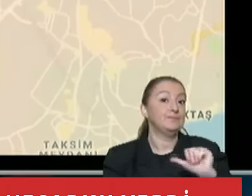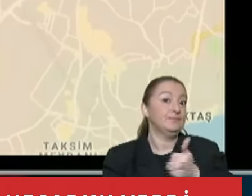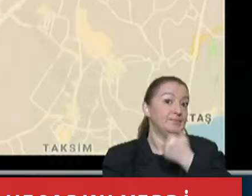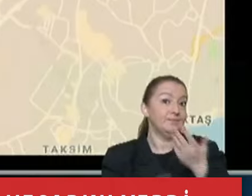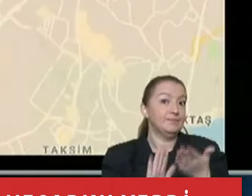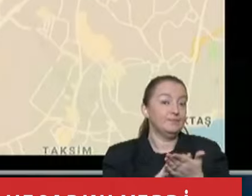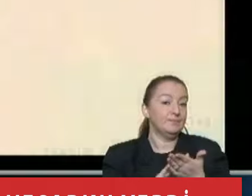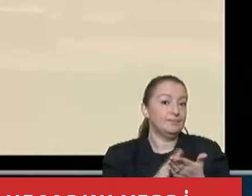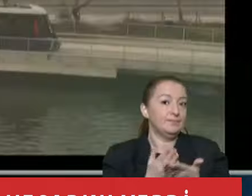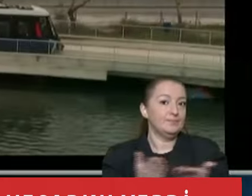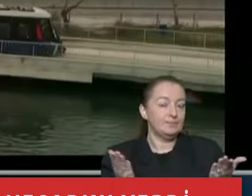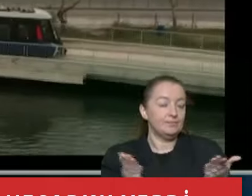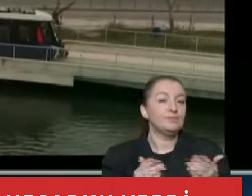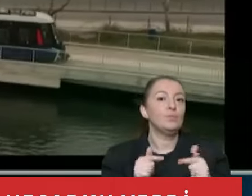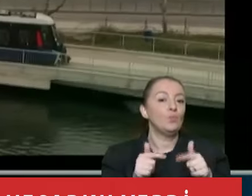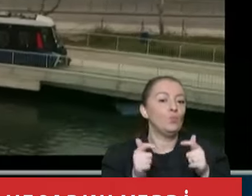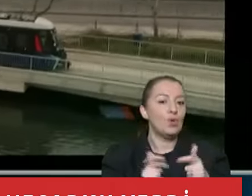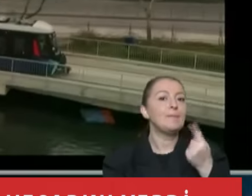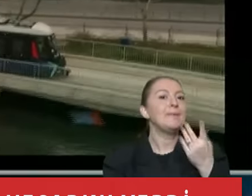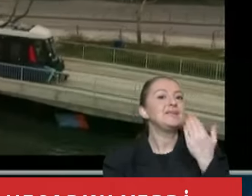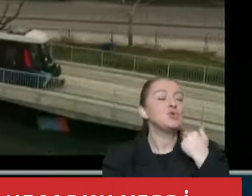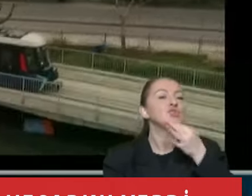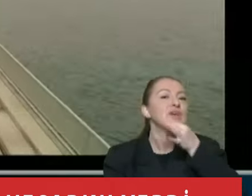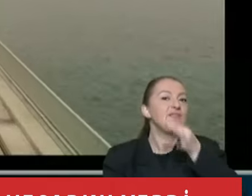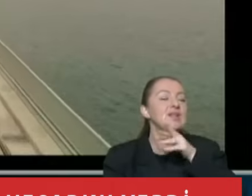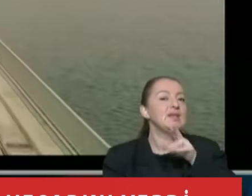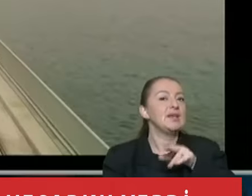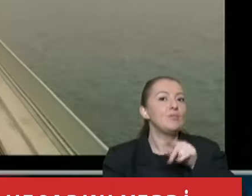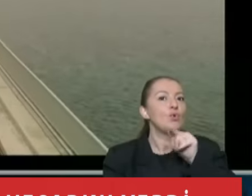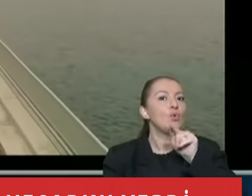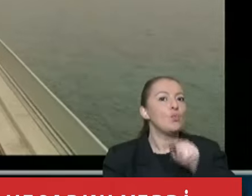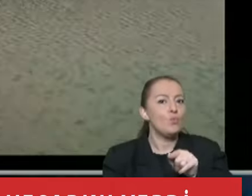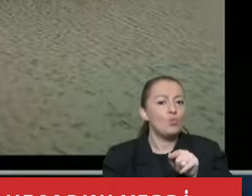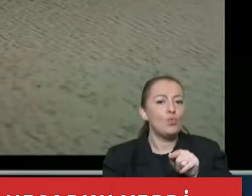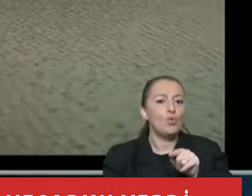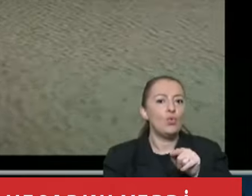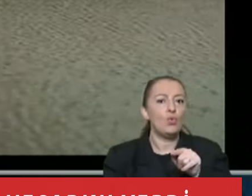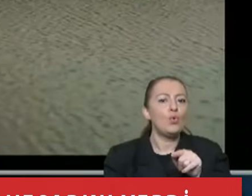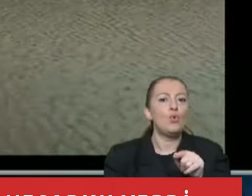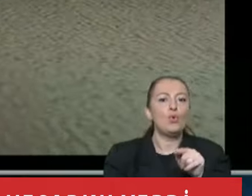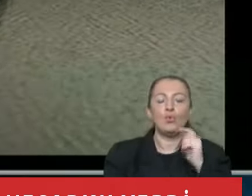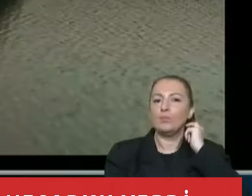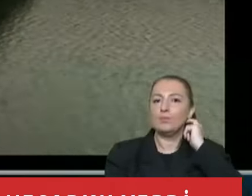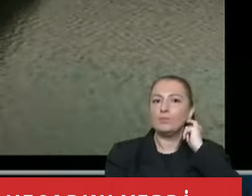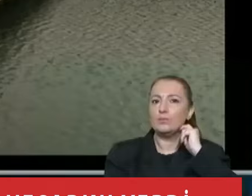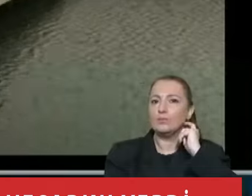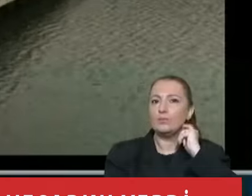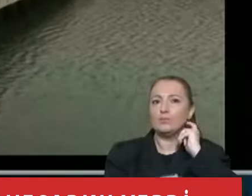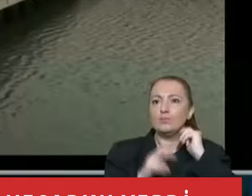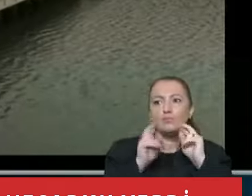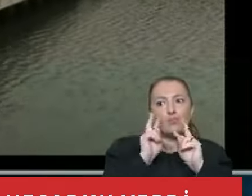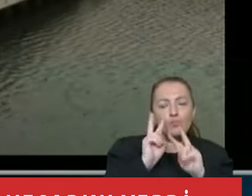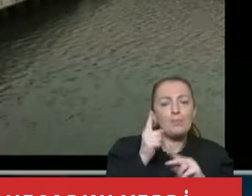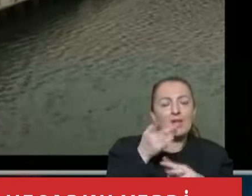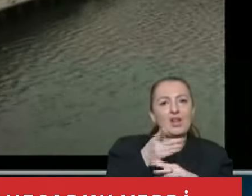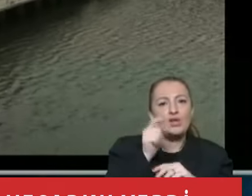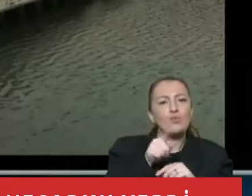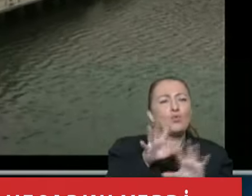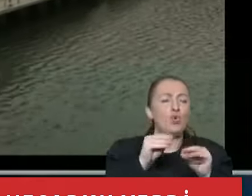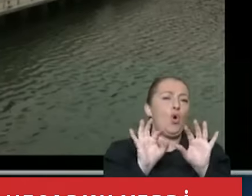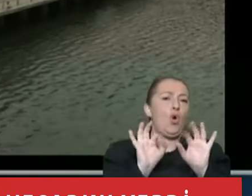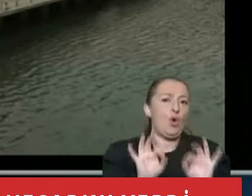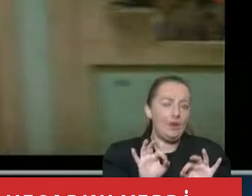arkadaşlar burada az önce ifade ettiğim gibi bu garabeti sergil ik leri bir gerçektir bunun altını çizmem